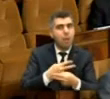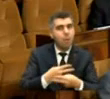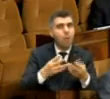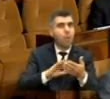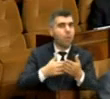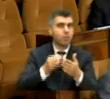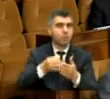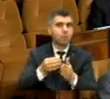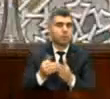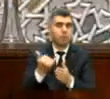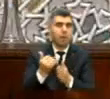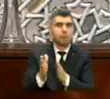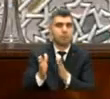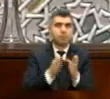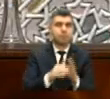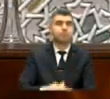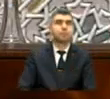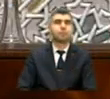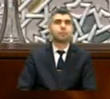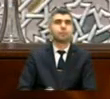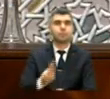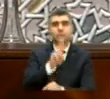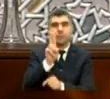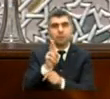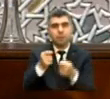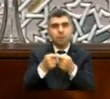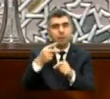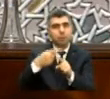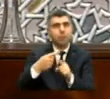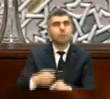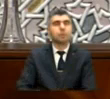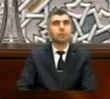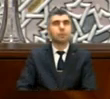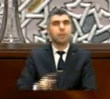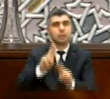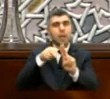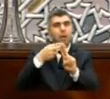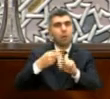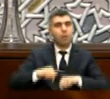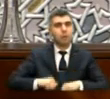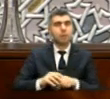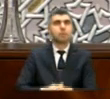لفائدتهم. وشكرا. هل هناك تعقيب إضافي آخر؟ جواب سيد الوزير.